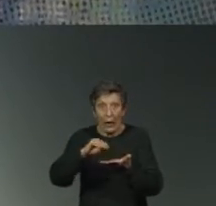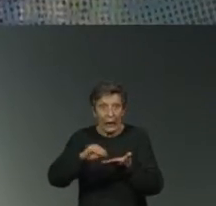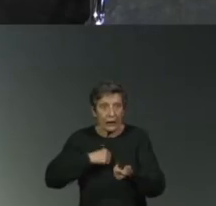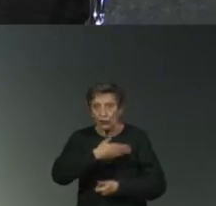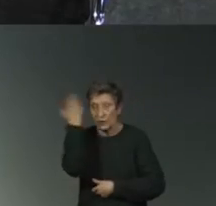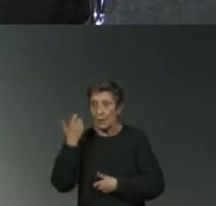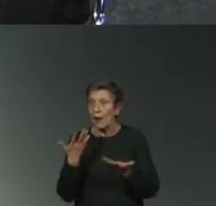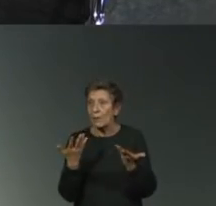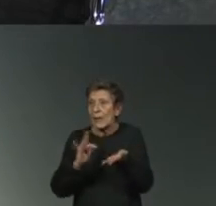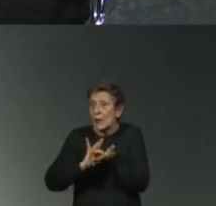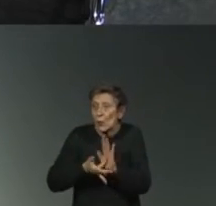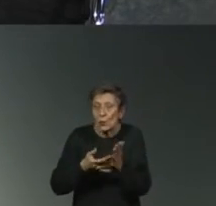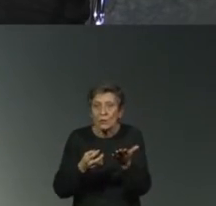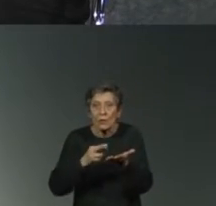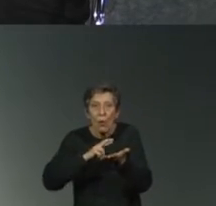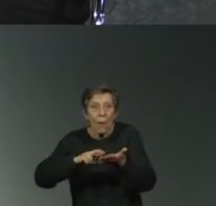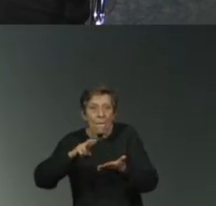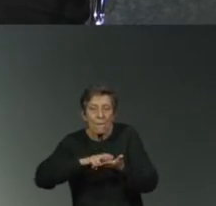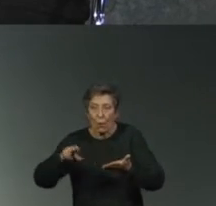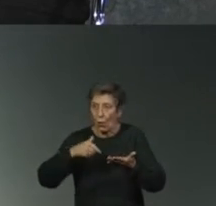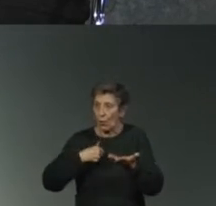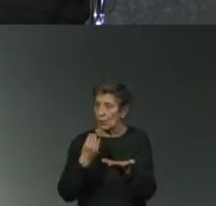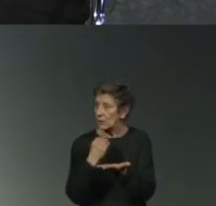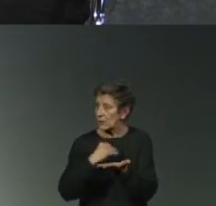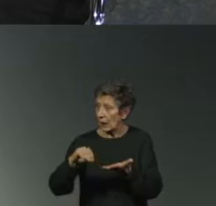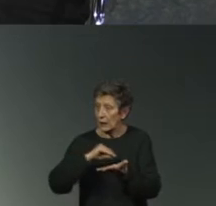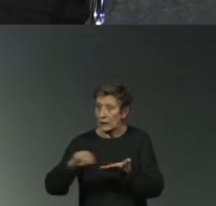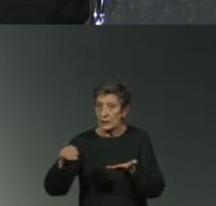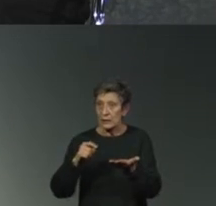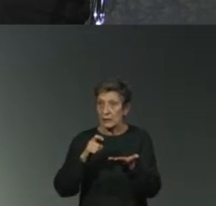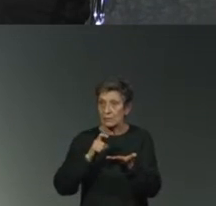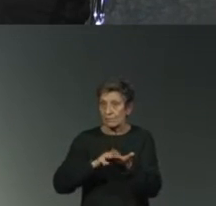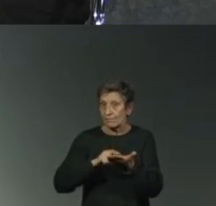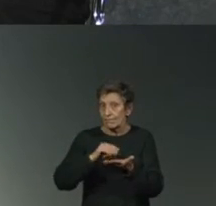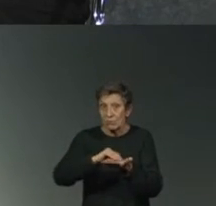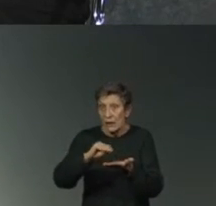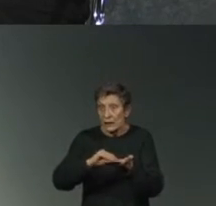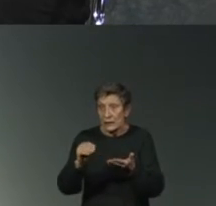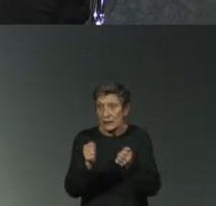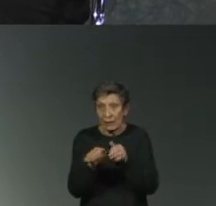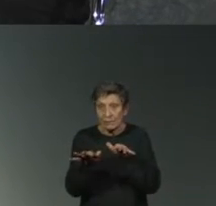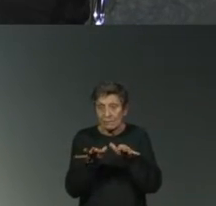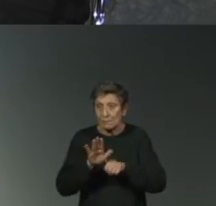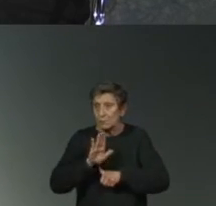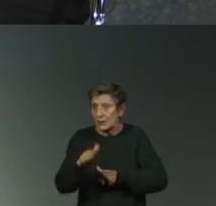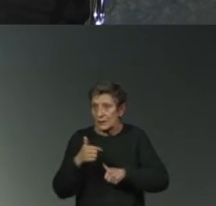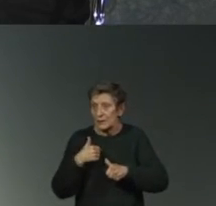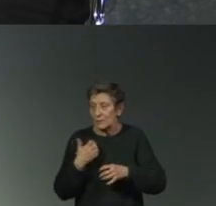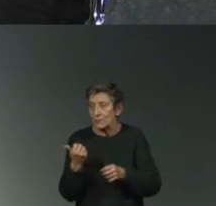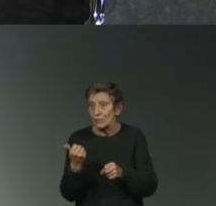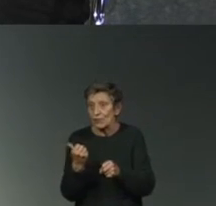les romans que j'ai écrits l'ont été d'une façon particulière, c'est-à-dire à travers ces formes qu'à chaque